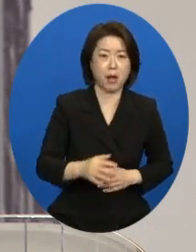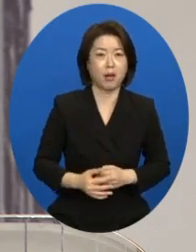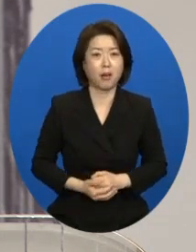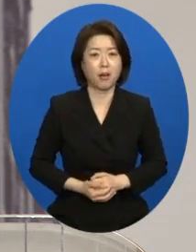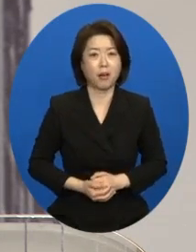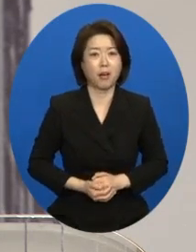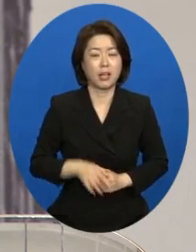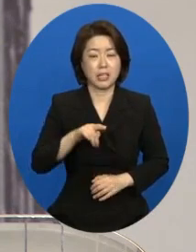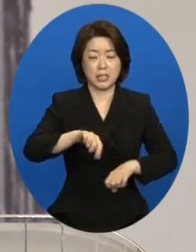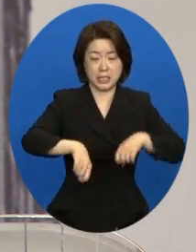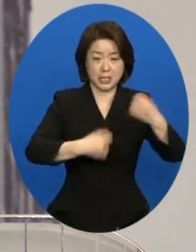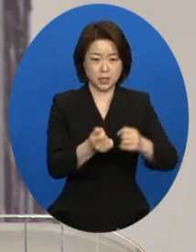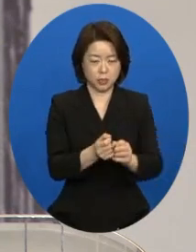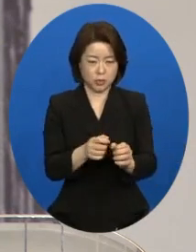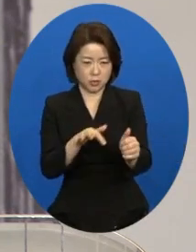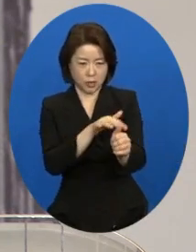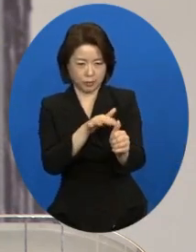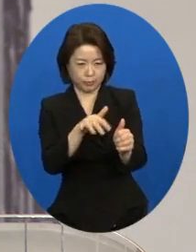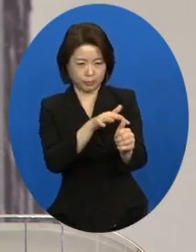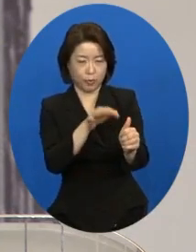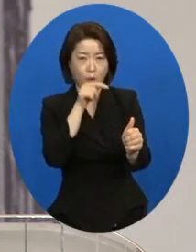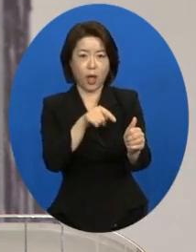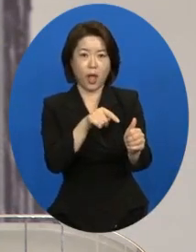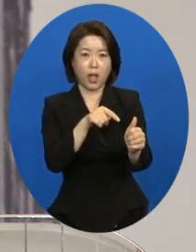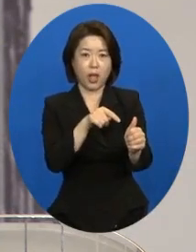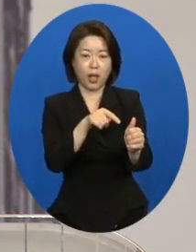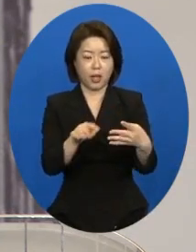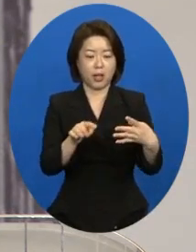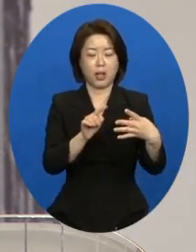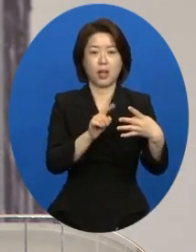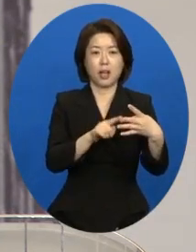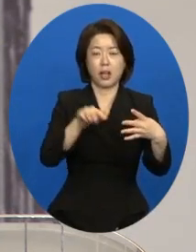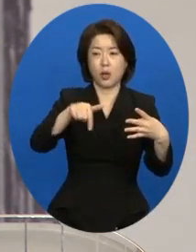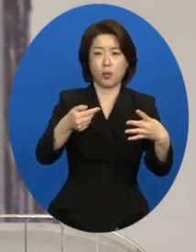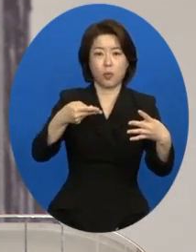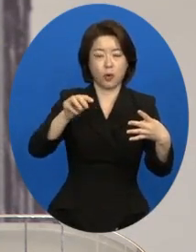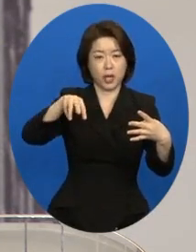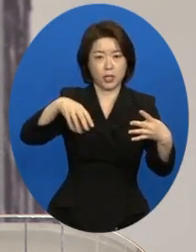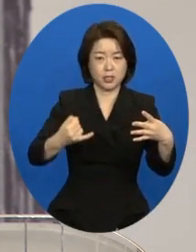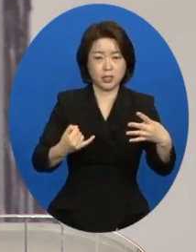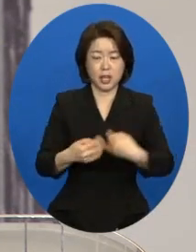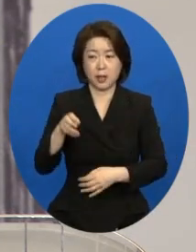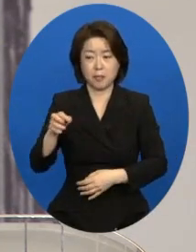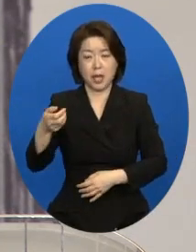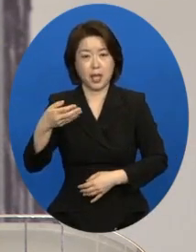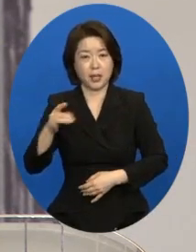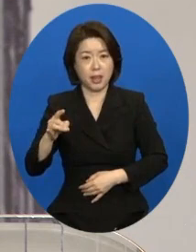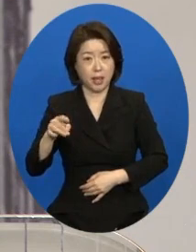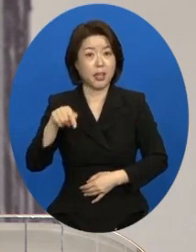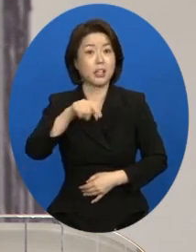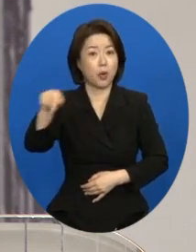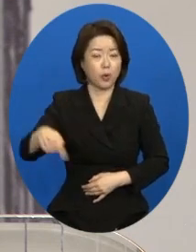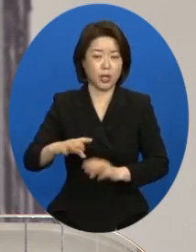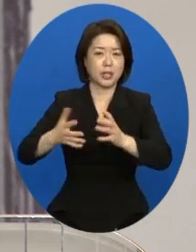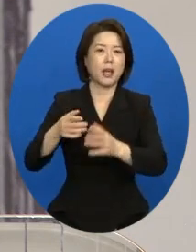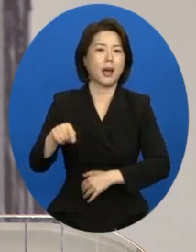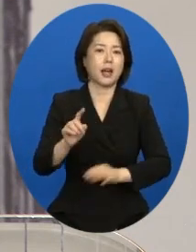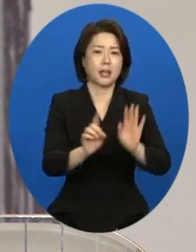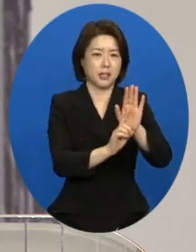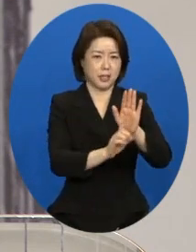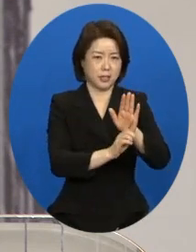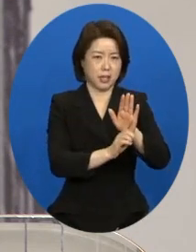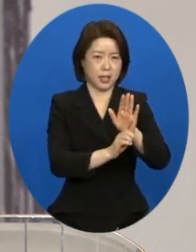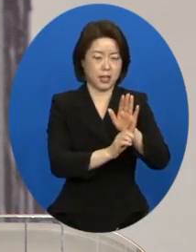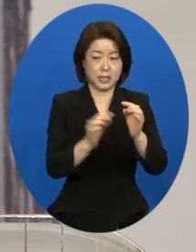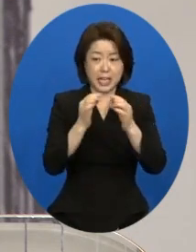짐승은 조종을 당하고 있어요. 이 짐승은 고레스의 메데 페르시아를 상징해요. 그래서 이 물고 있는 세